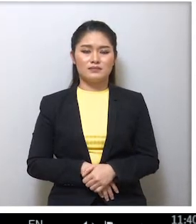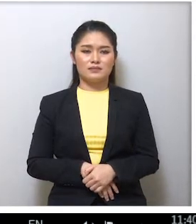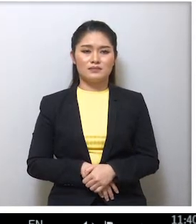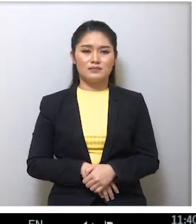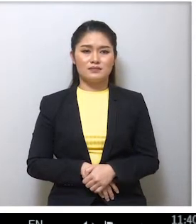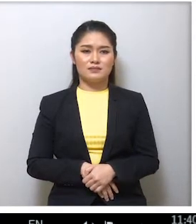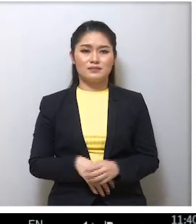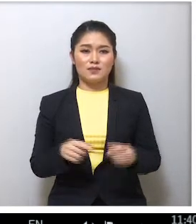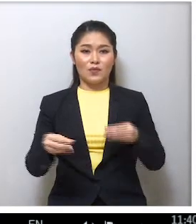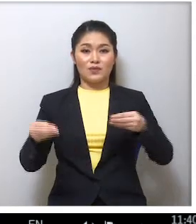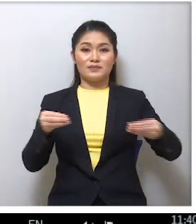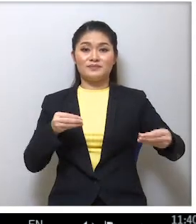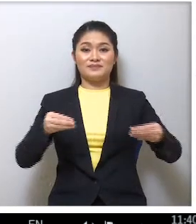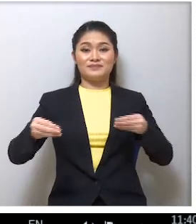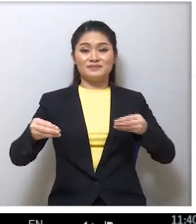จับหมุนตัวนี้นะครับ